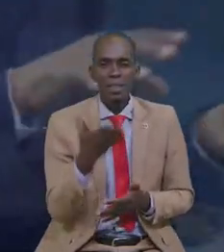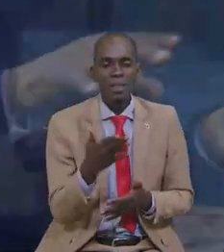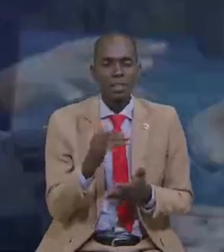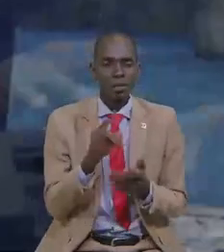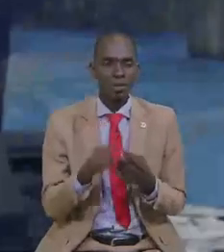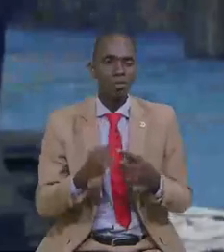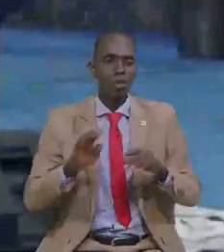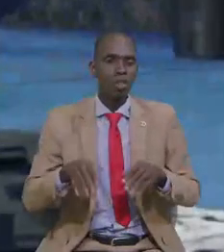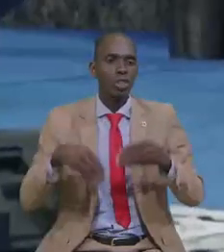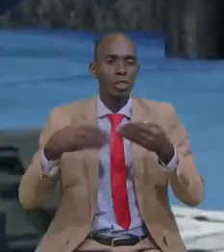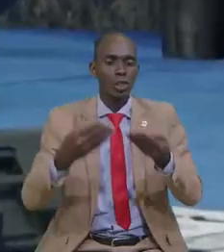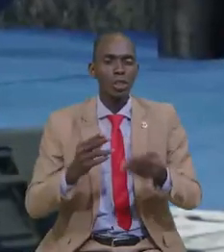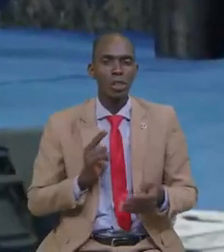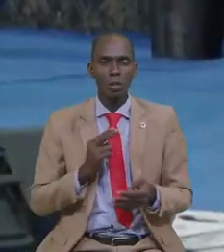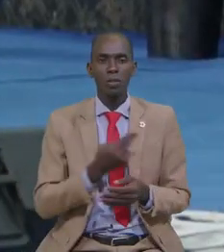et il va nous donner